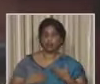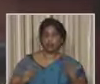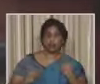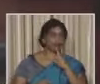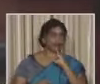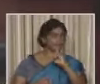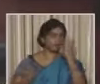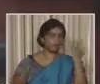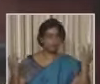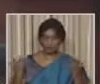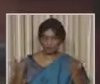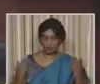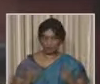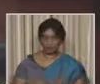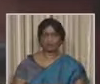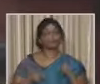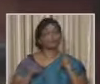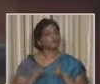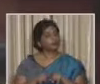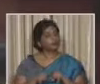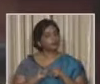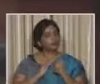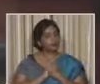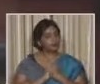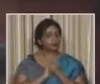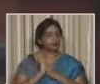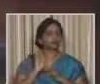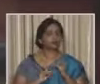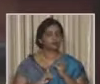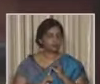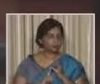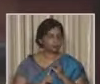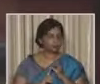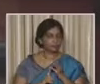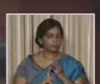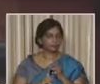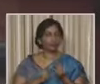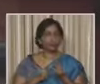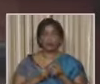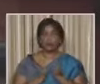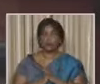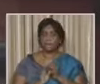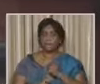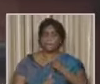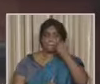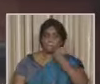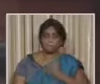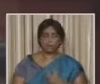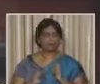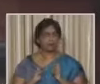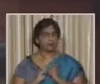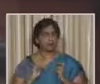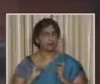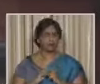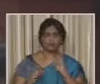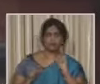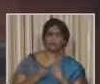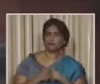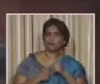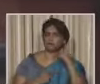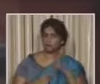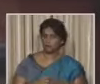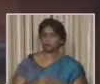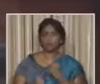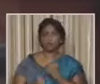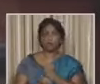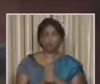சிறிசேன சரியான வகையில் அமுலாக்கவில்லை. அதிலிருந்து அவரால் விடுபட முடியாது. அதை போலவே கௌரவ பாராளுமன்ற உறுப்பினரே தன்னுடைய